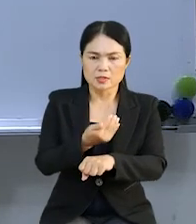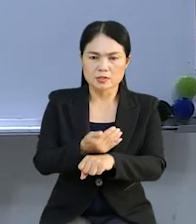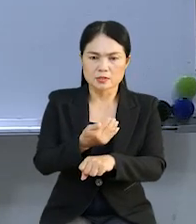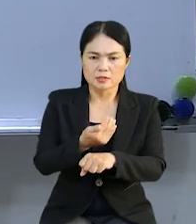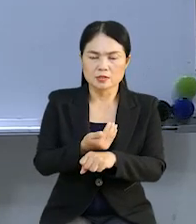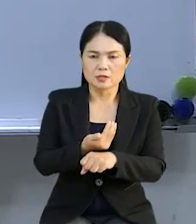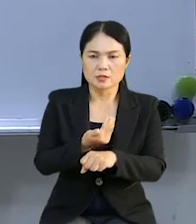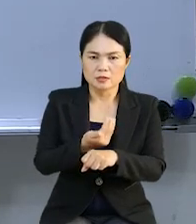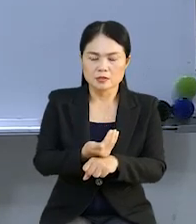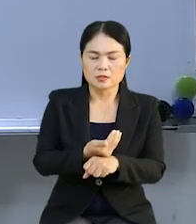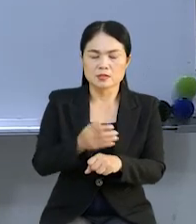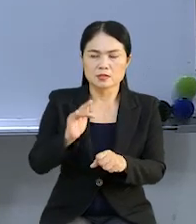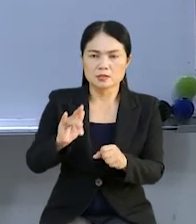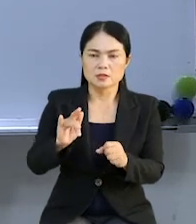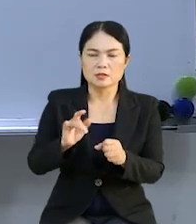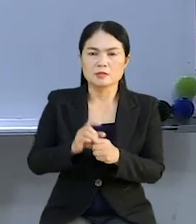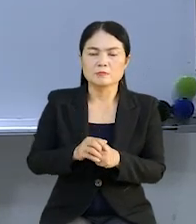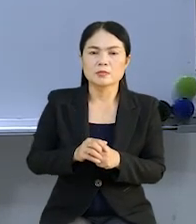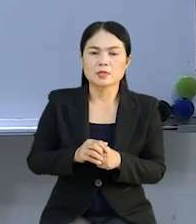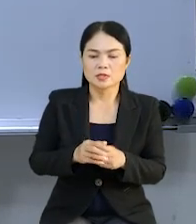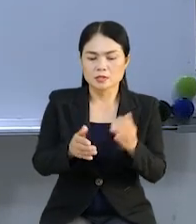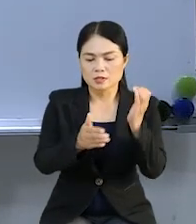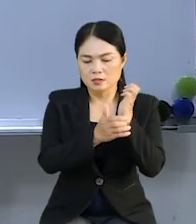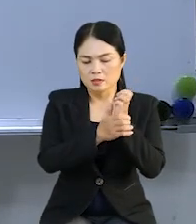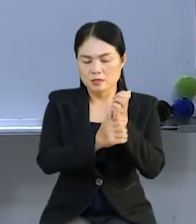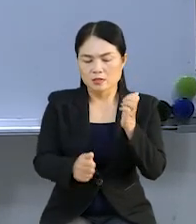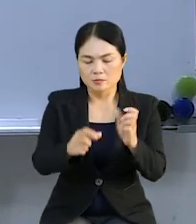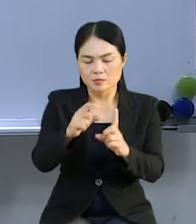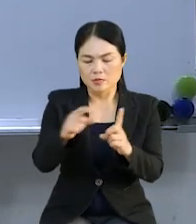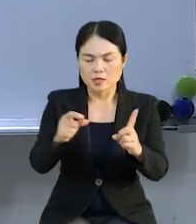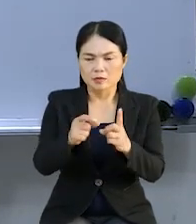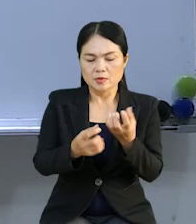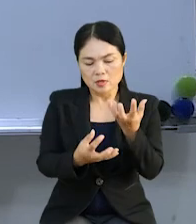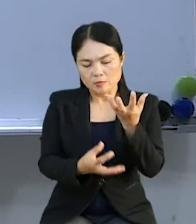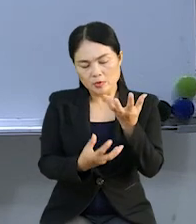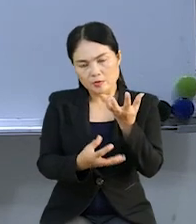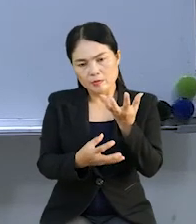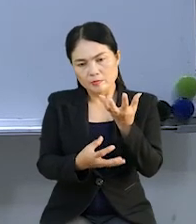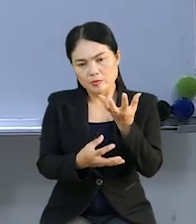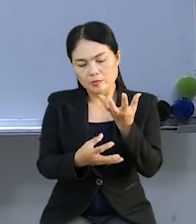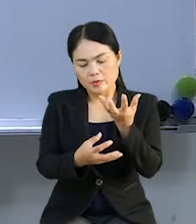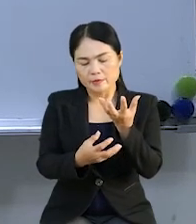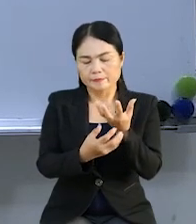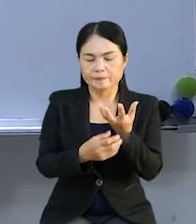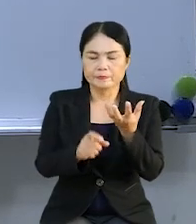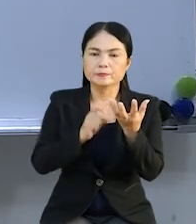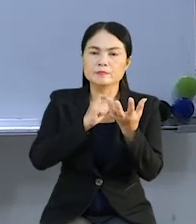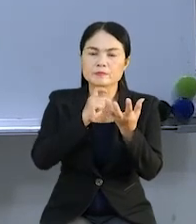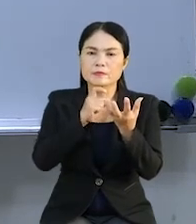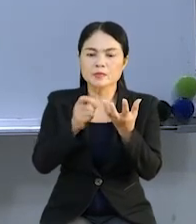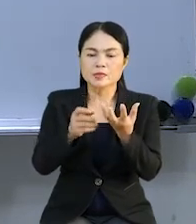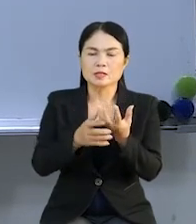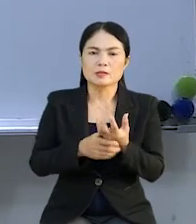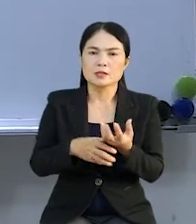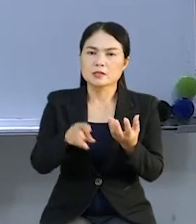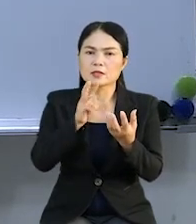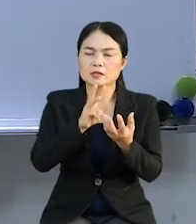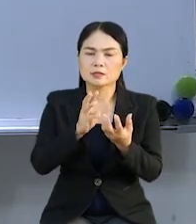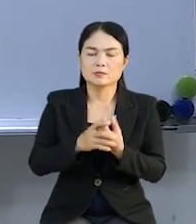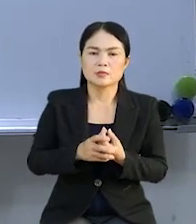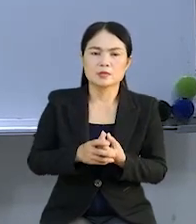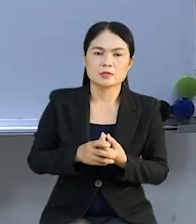bà trong rành nạ bịa chìa kệ ra sáp miền đây thà rùm ngoa xâm rên áo đách tực